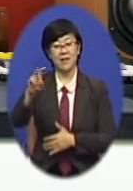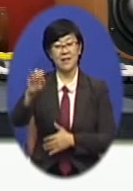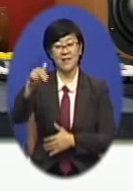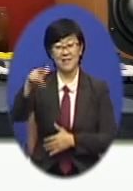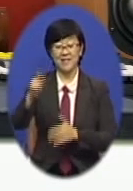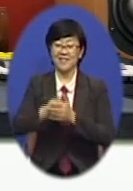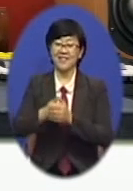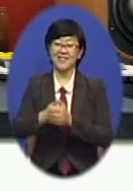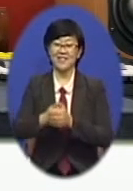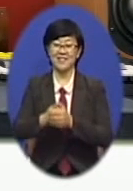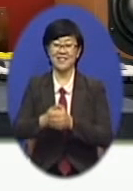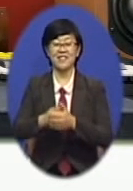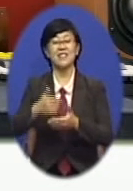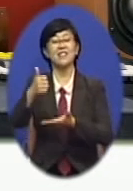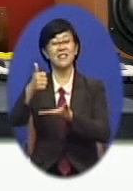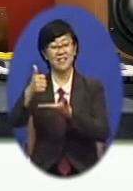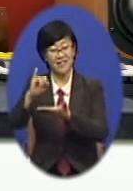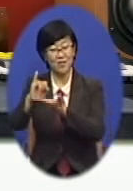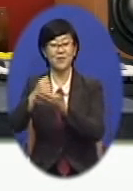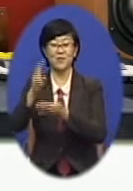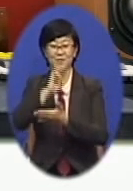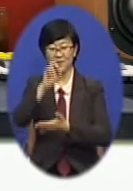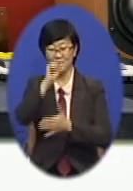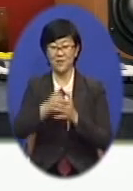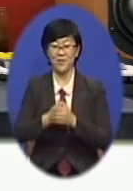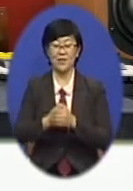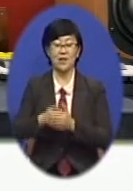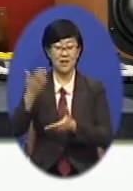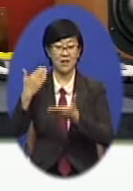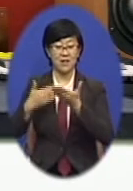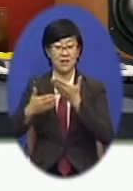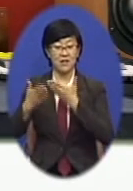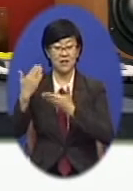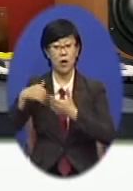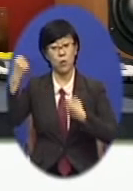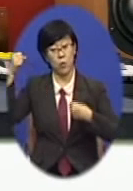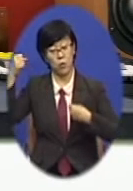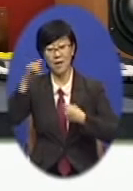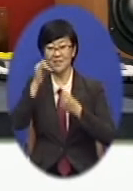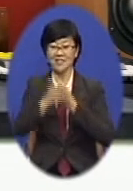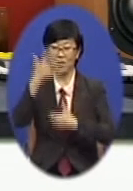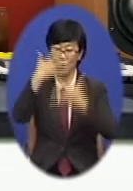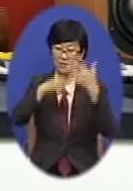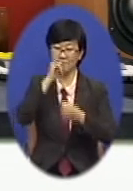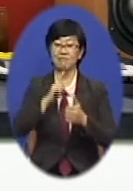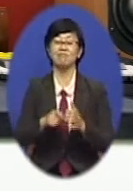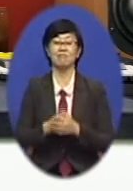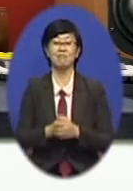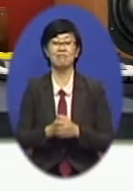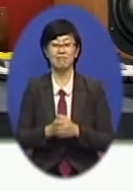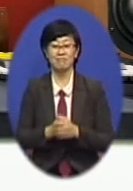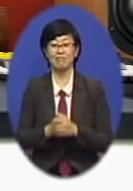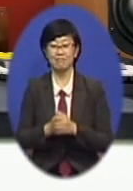많이 좋아해요. 많이 좋아하는데 그게 옛날에 연속극으로도 네. 나오지 않았어요? 영화도 봤잖아요. 영화로.